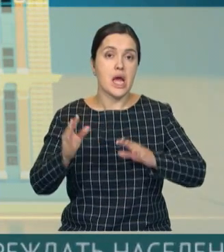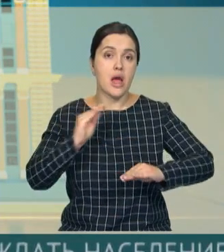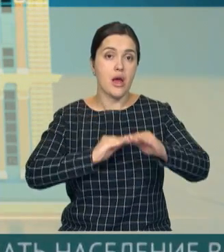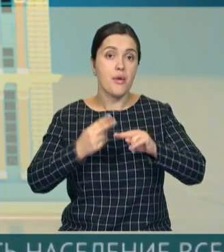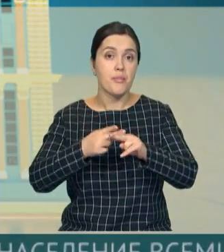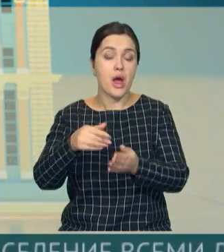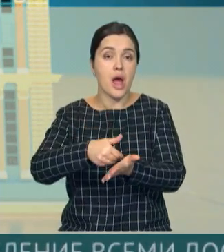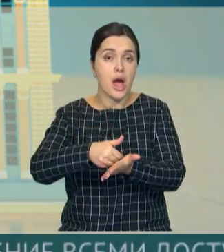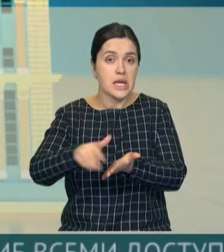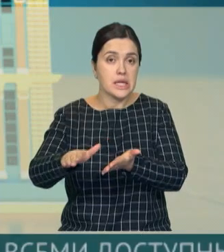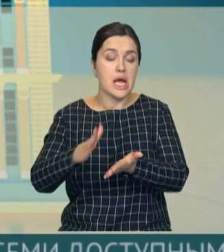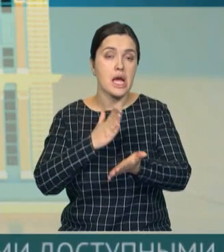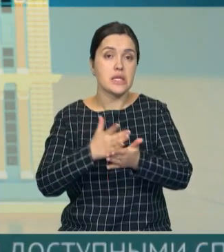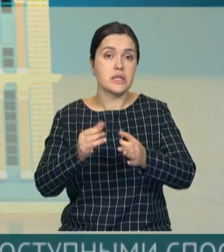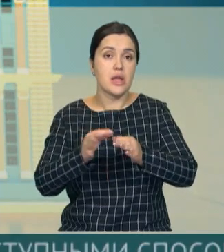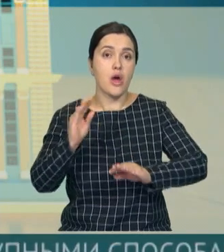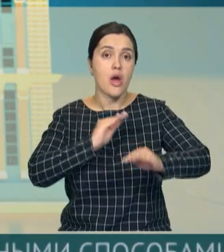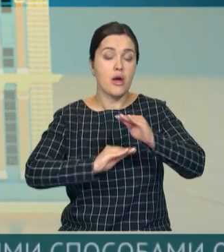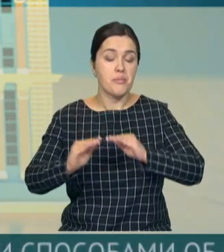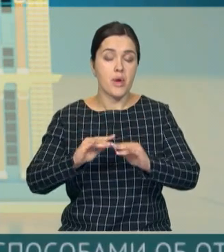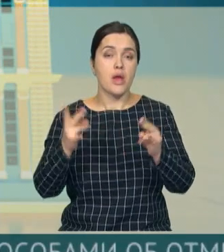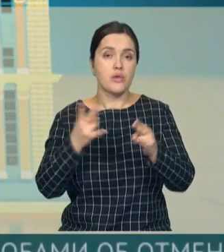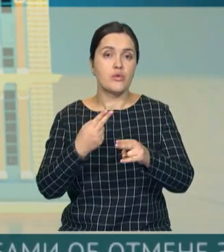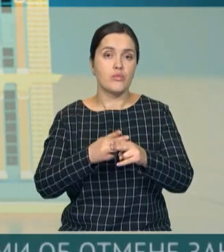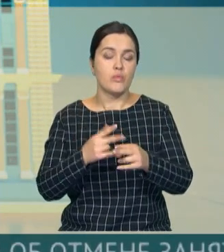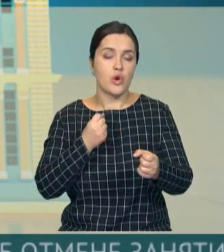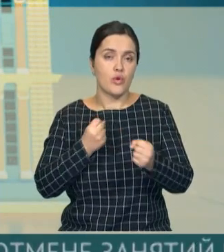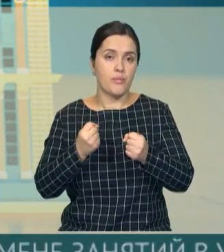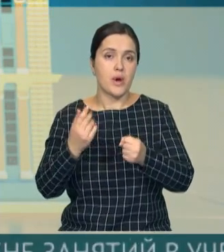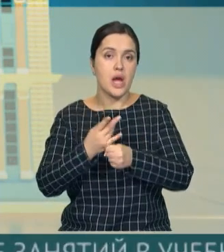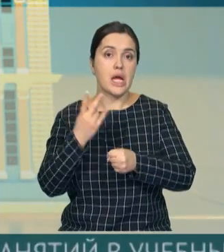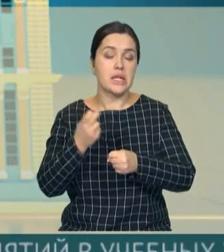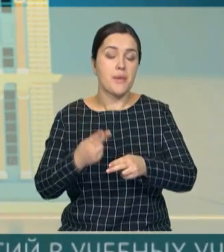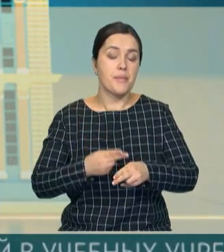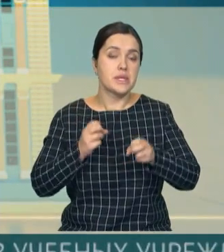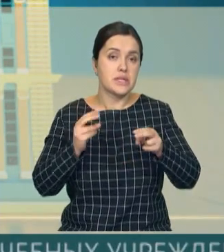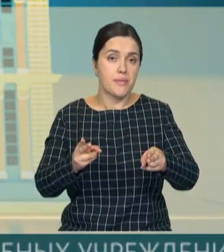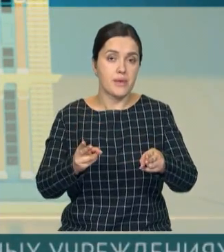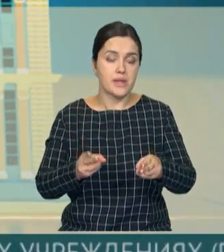от смертоносного оружия для укрепления долгосрочной национальной безопасности может служить образцом на все времена.